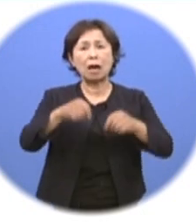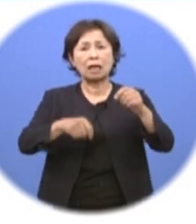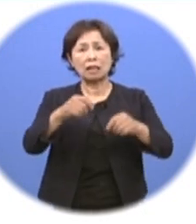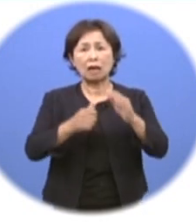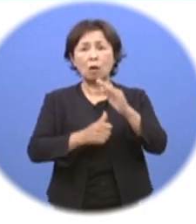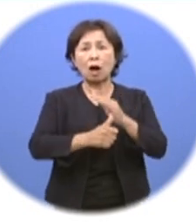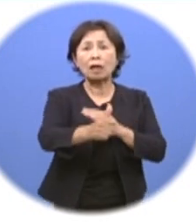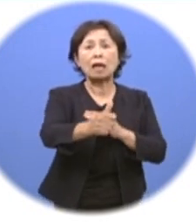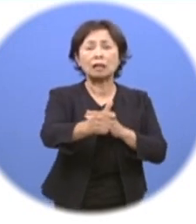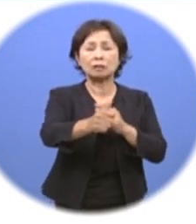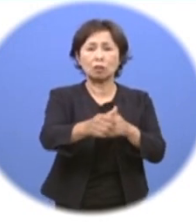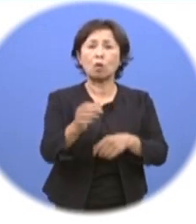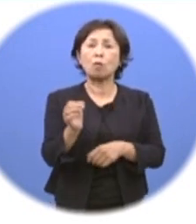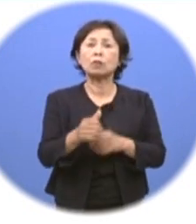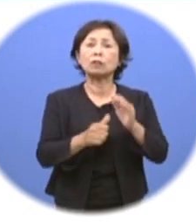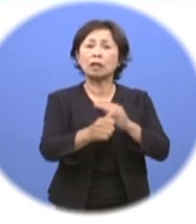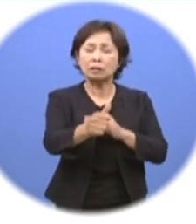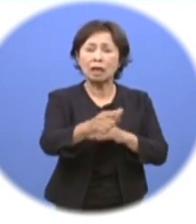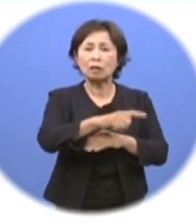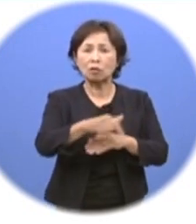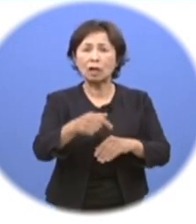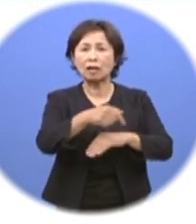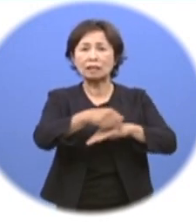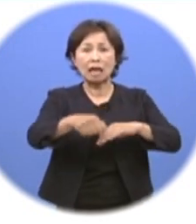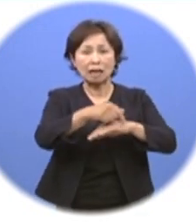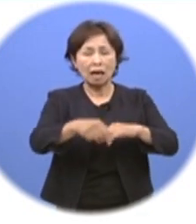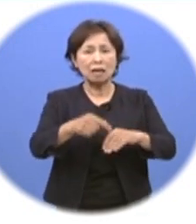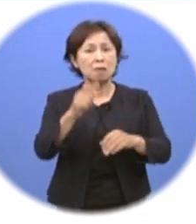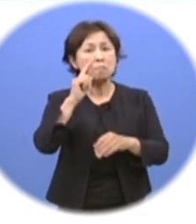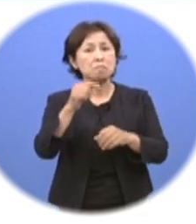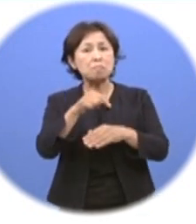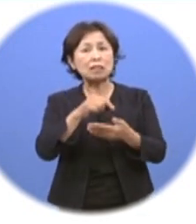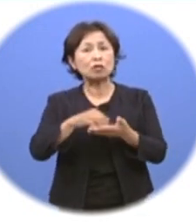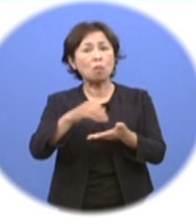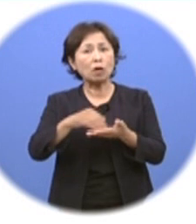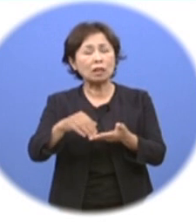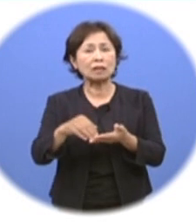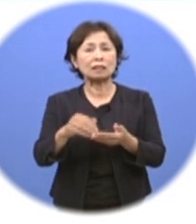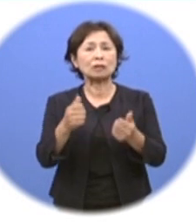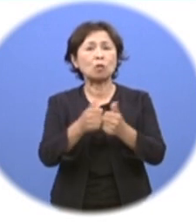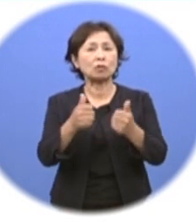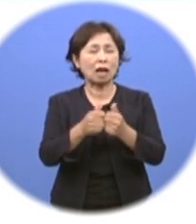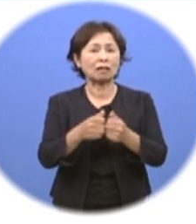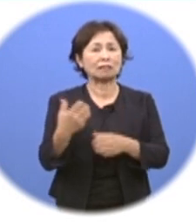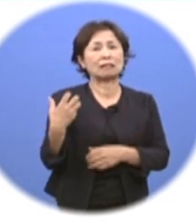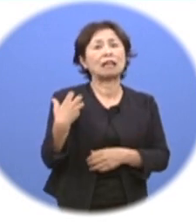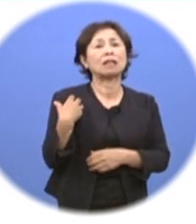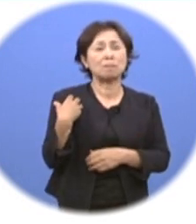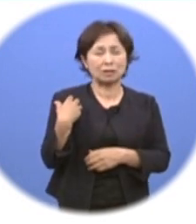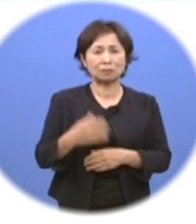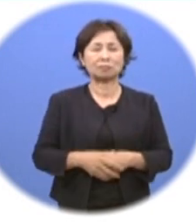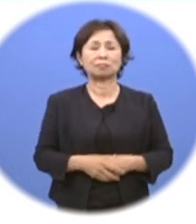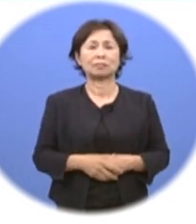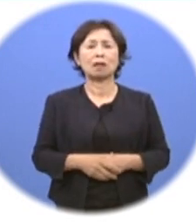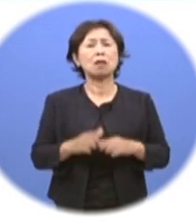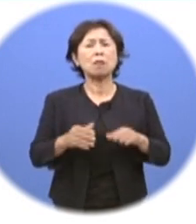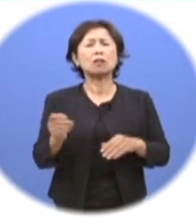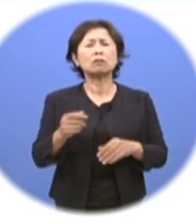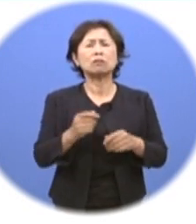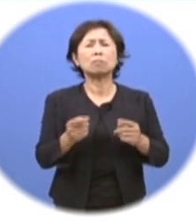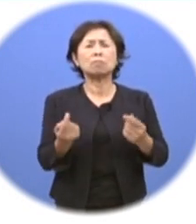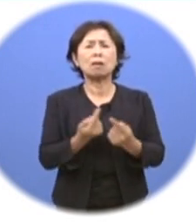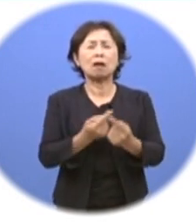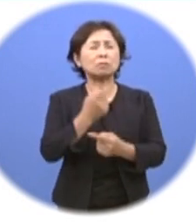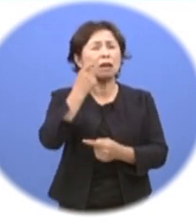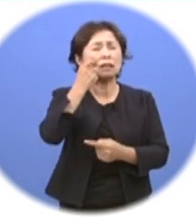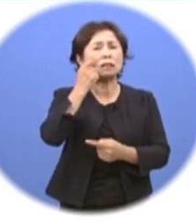談や補強プランの提案、概算工事費の見積もりも行っています。他にも住宅全体の改修は今すぐには難しいけれど